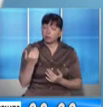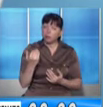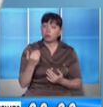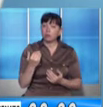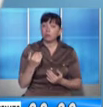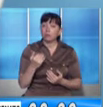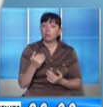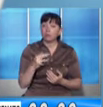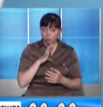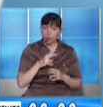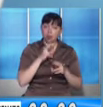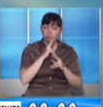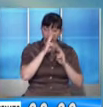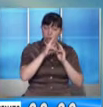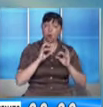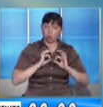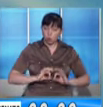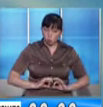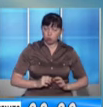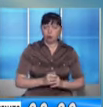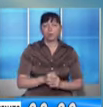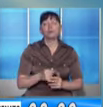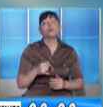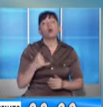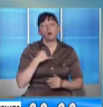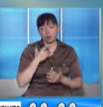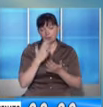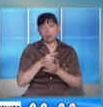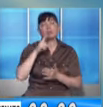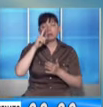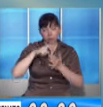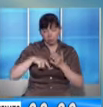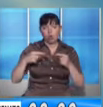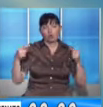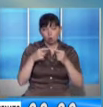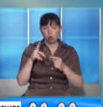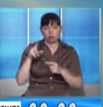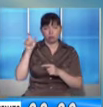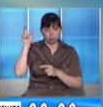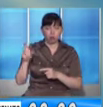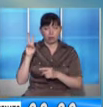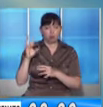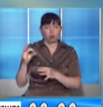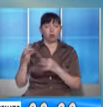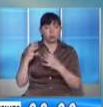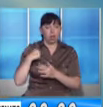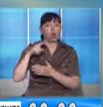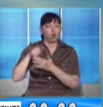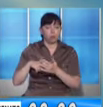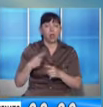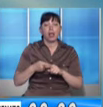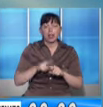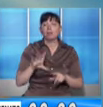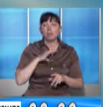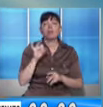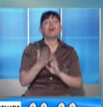adresat sau nu la procuratură. Vă rog. Sunt surse demne de încredere care ne-au confirmat acest lucru și el s-a întâmplat